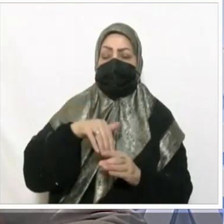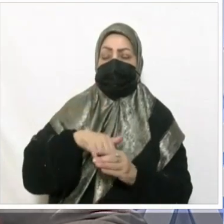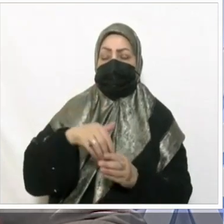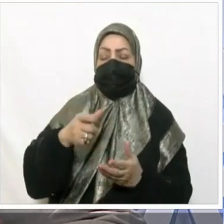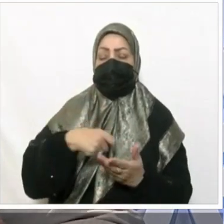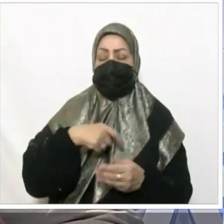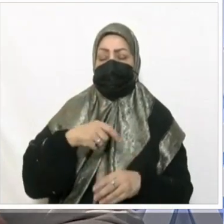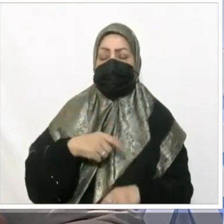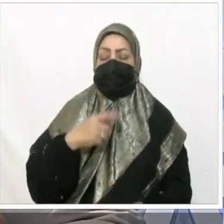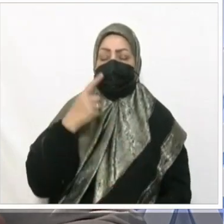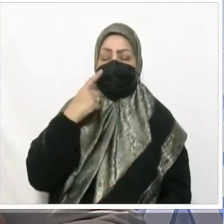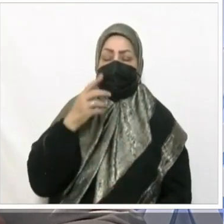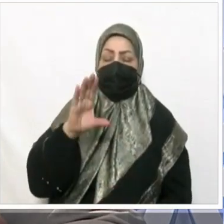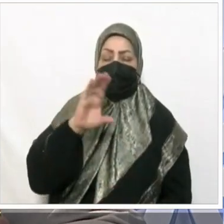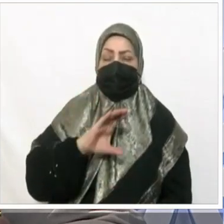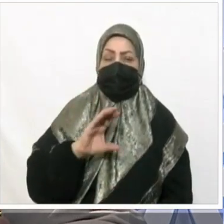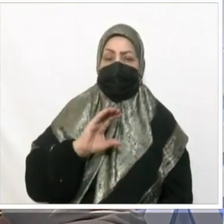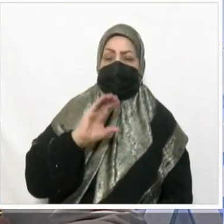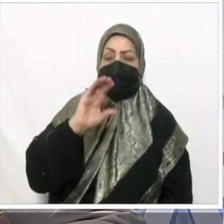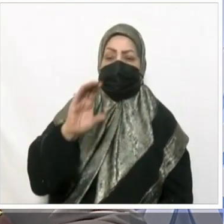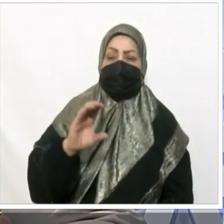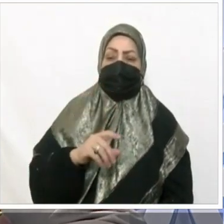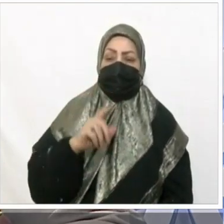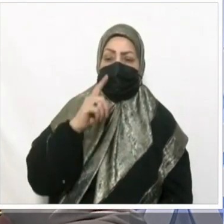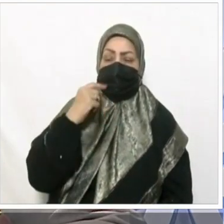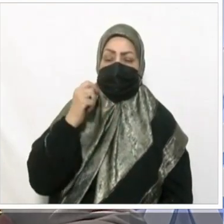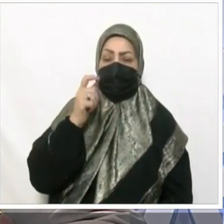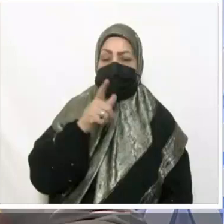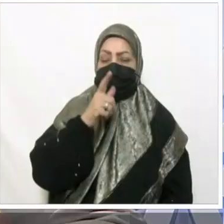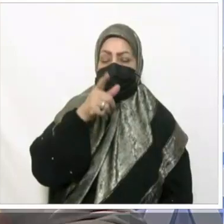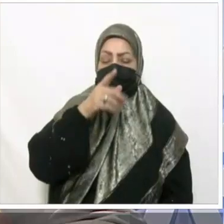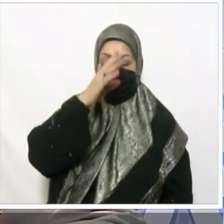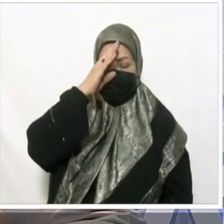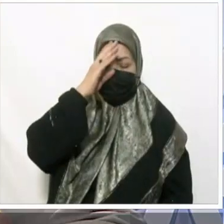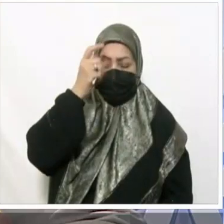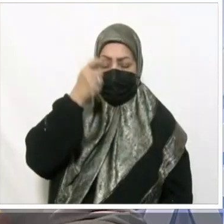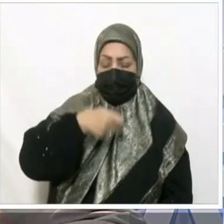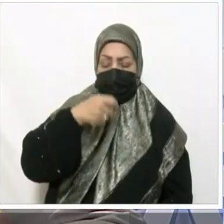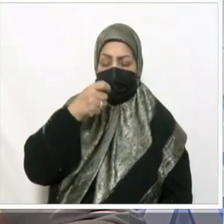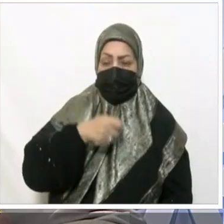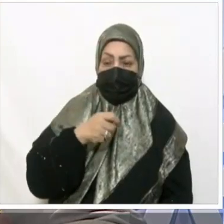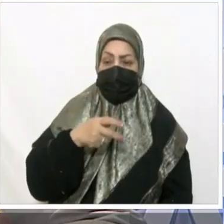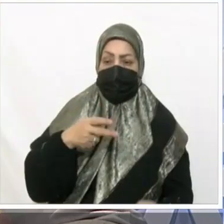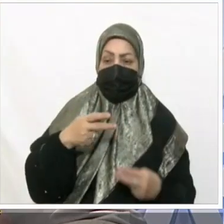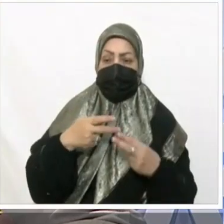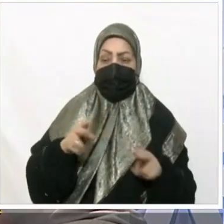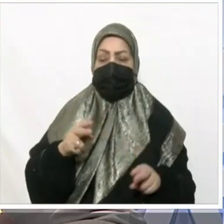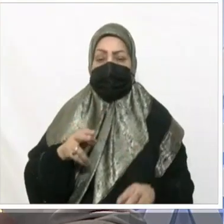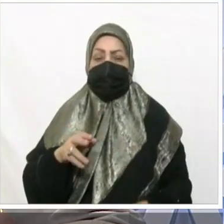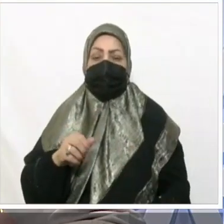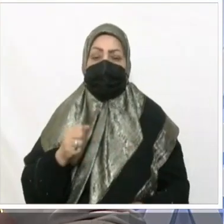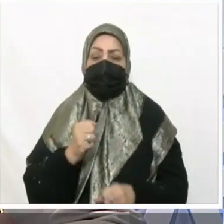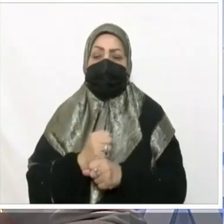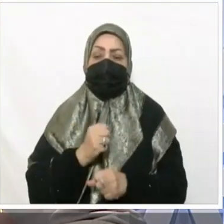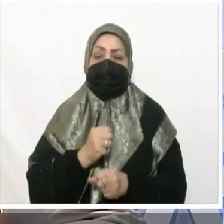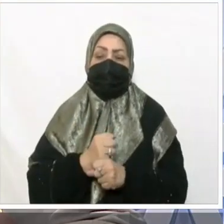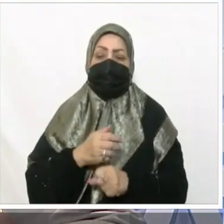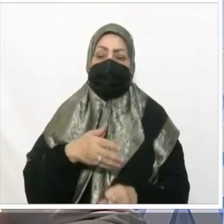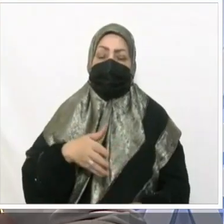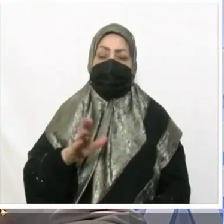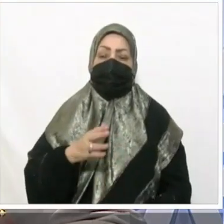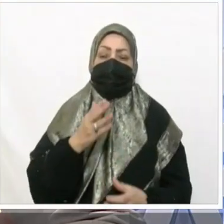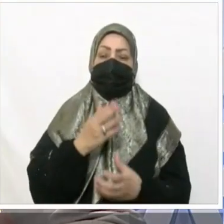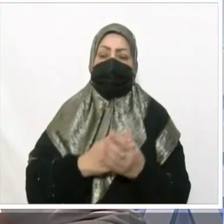الأصل أن الإنسان الموظف باع وقت عمله، باعه من أوله إلى